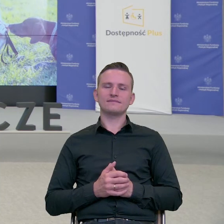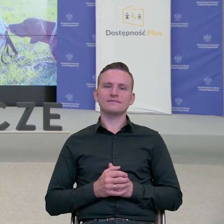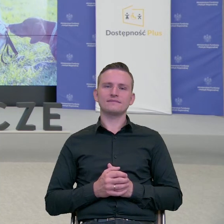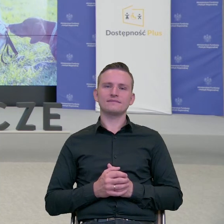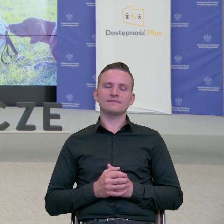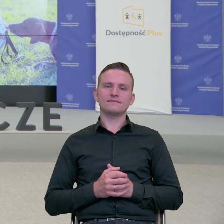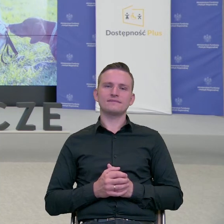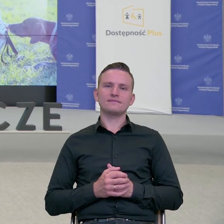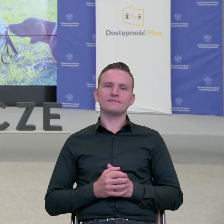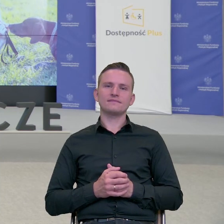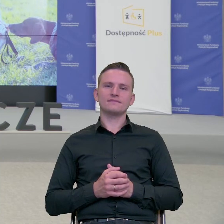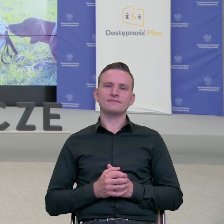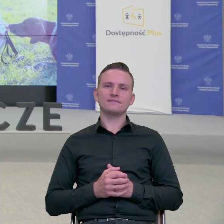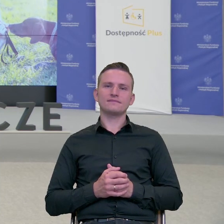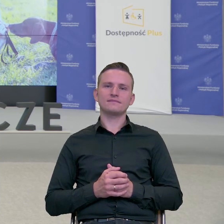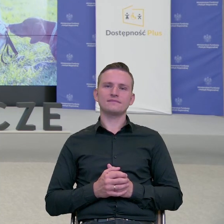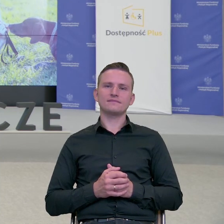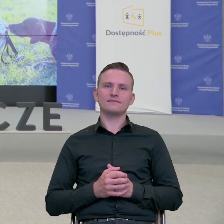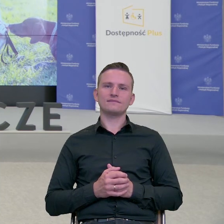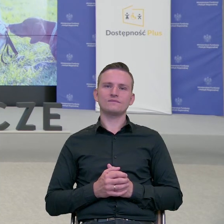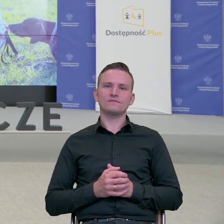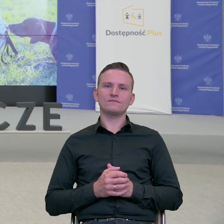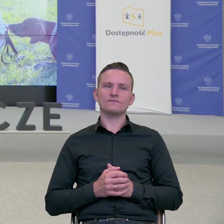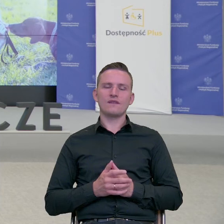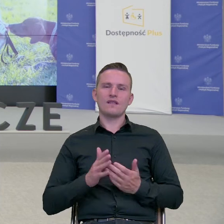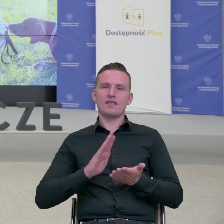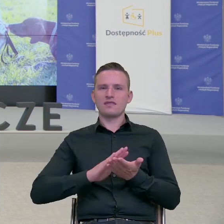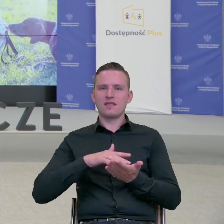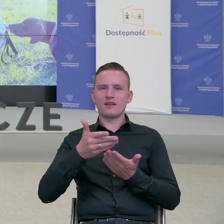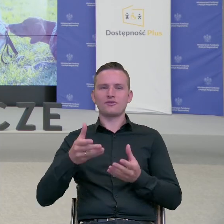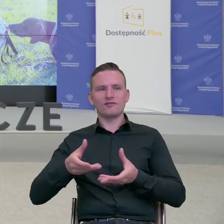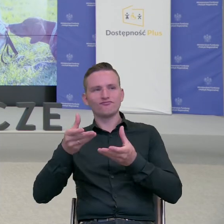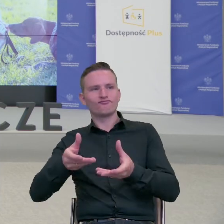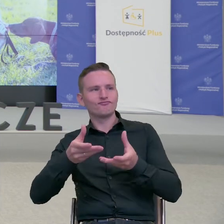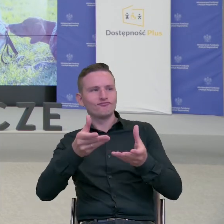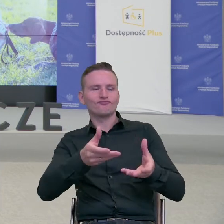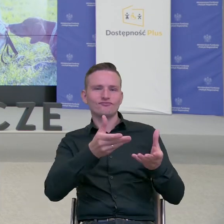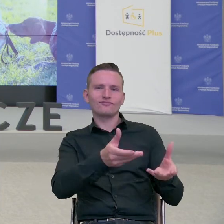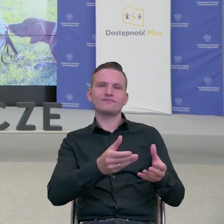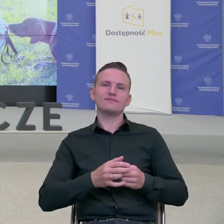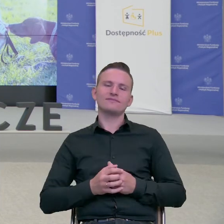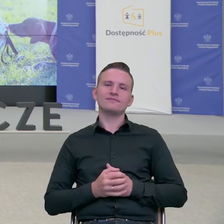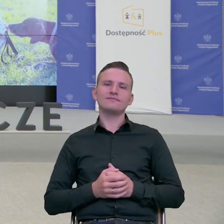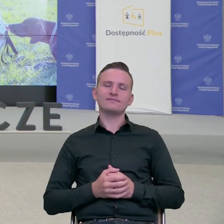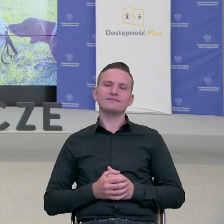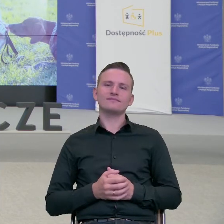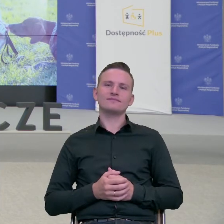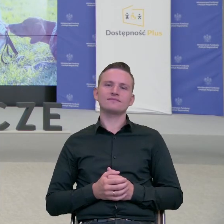wydaje. Proszę bardzo. Jeszcze jedna ciężka. Tak? I druga ciężka.